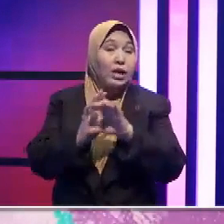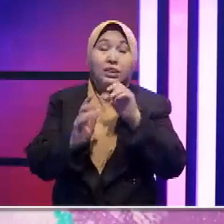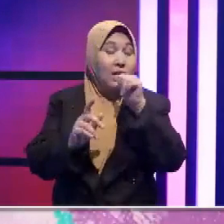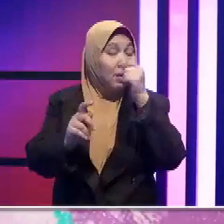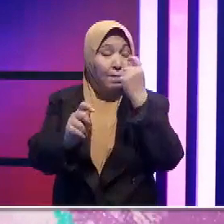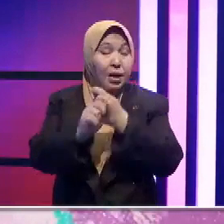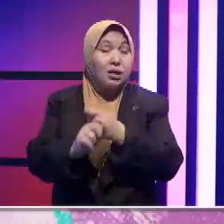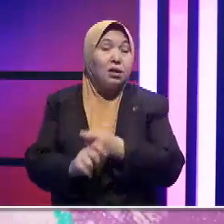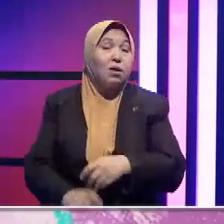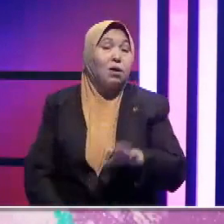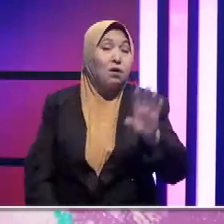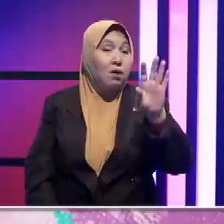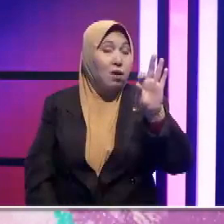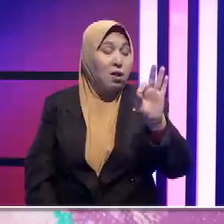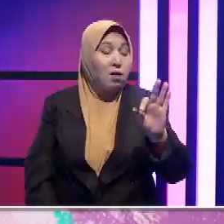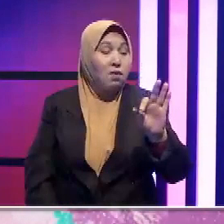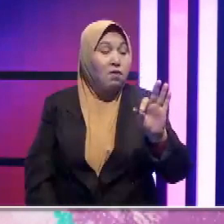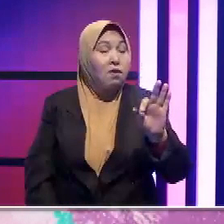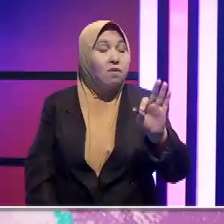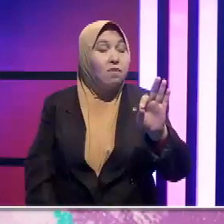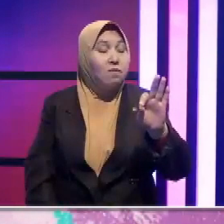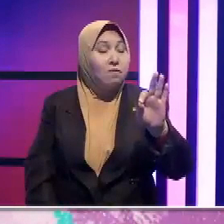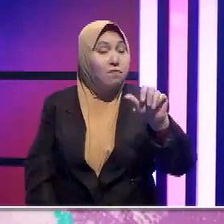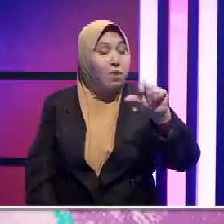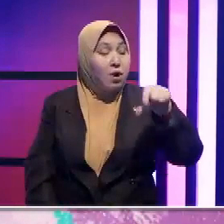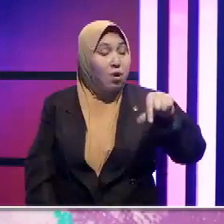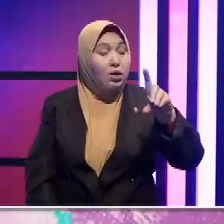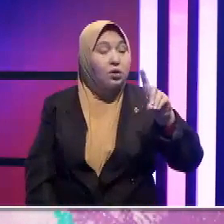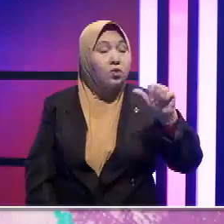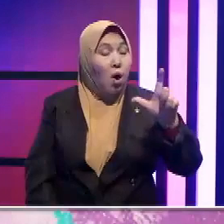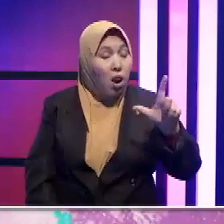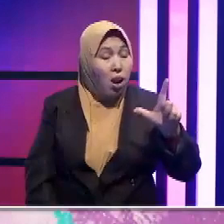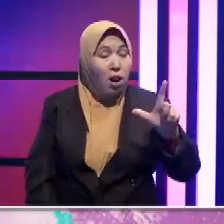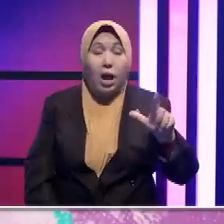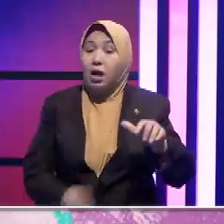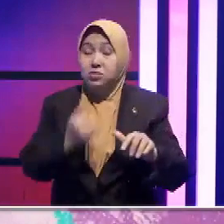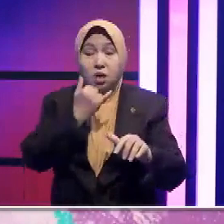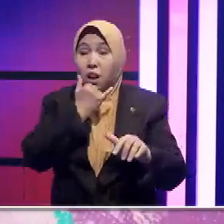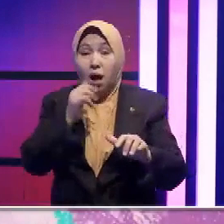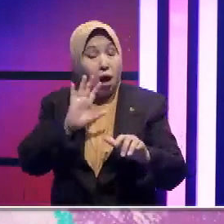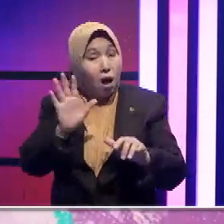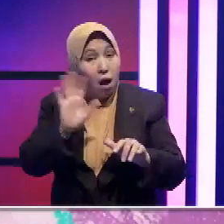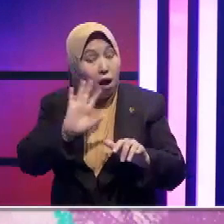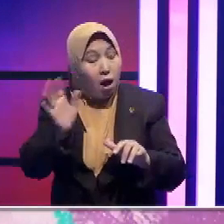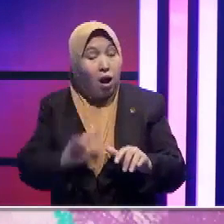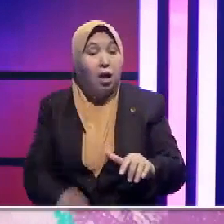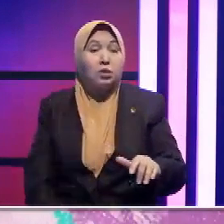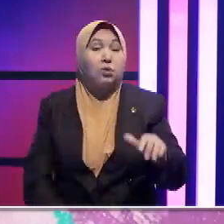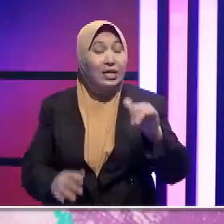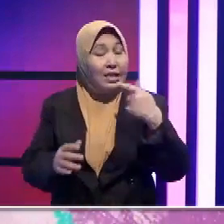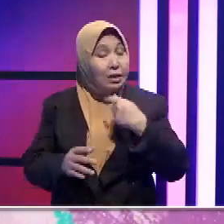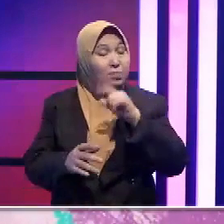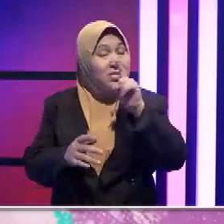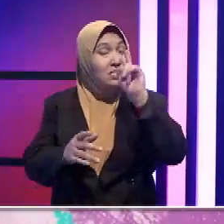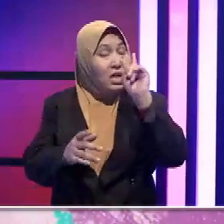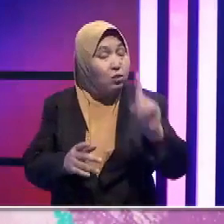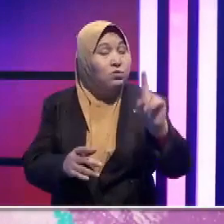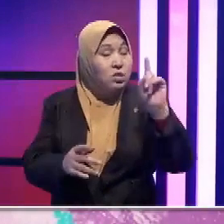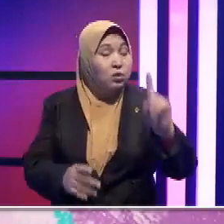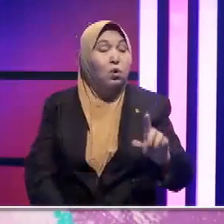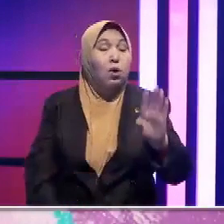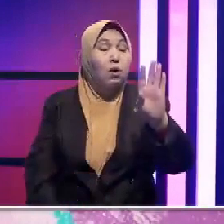tepat seperti faqoddola kami kami banyak faqoddola rifa'iyah jadi kita q11k situ